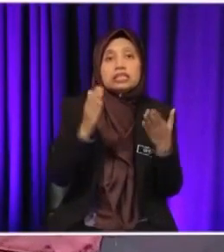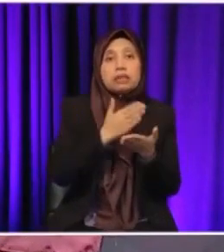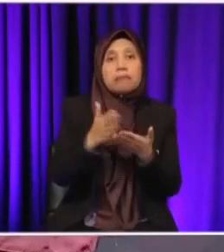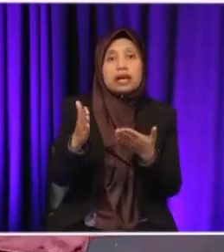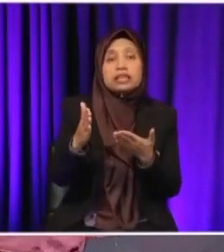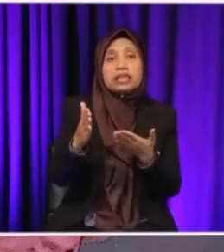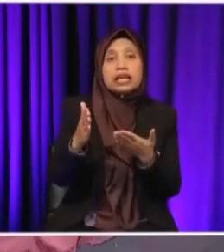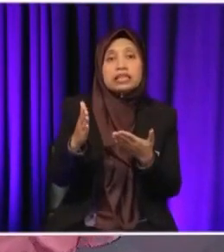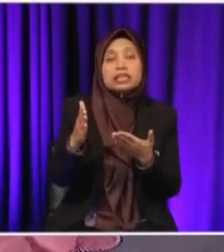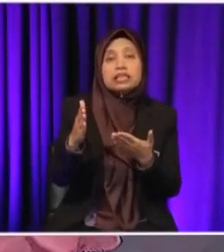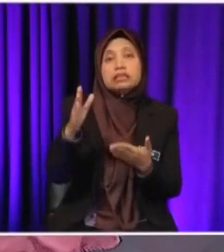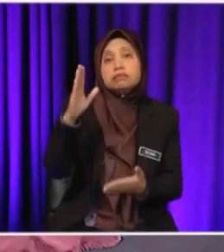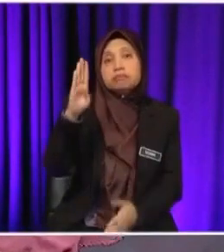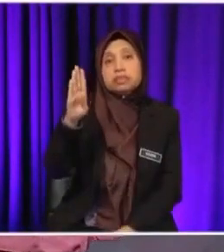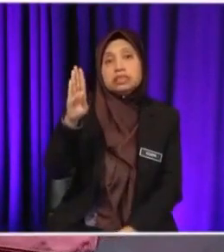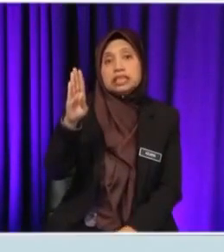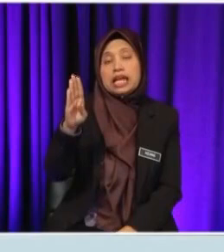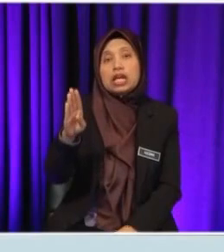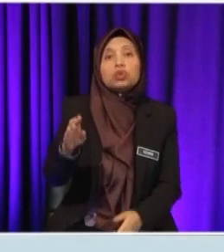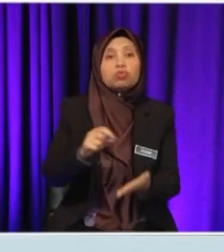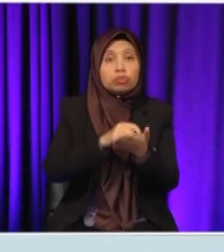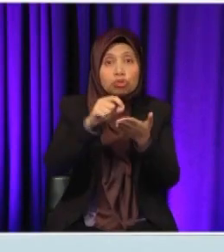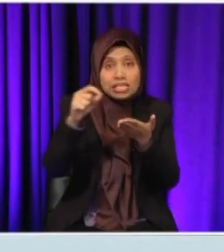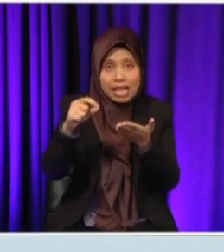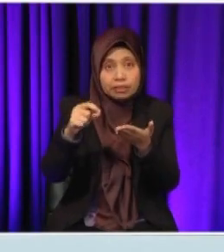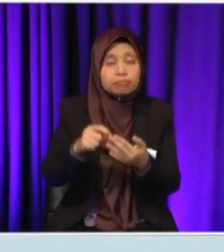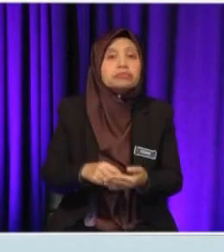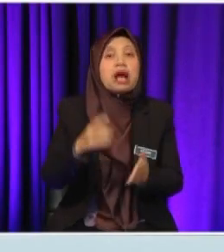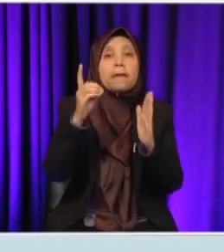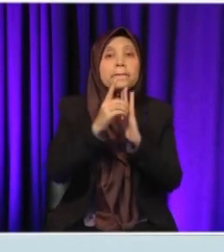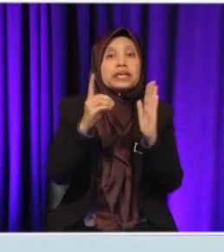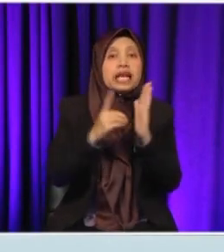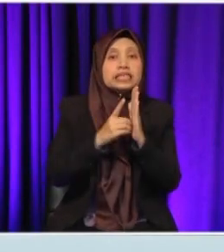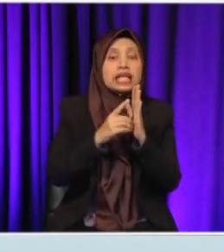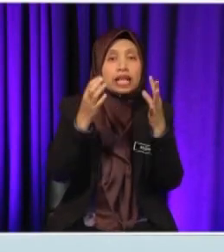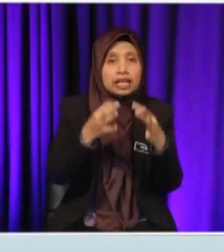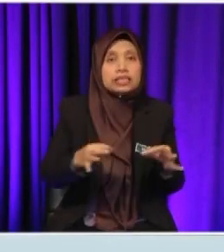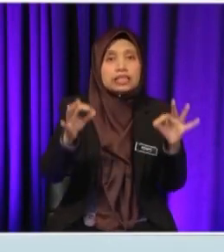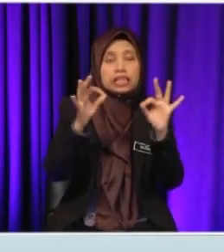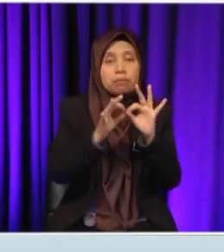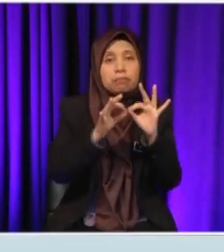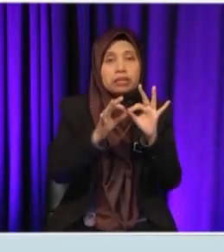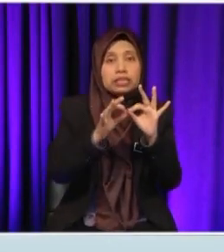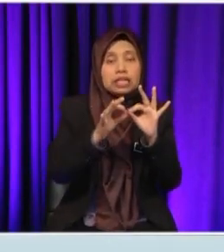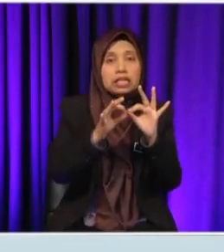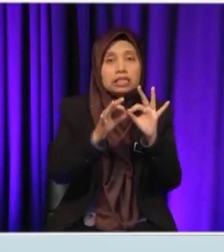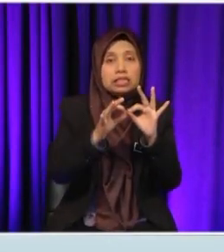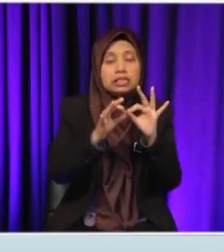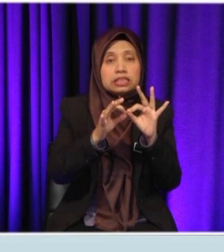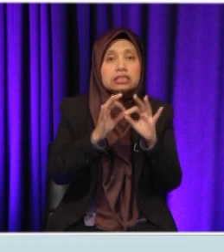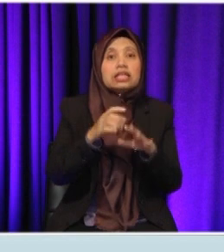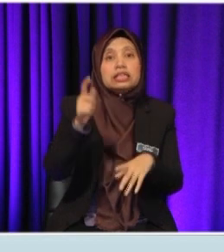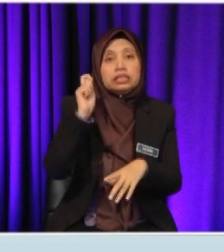B iaitu soalan AC. Okey. Okey, kita lihat berdasarkan cerpen Res Judi Carta karya Aidil